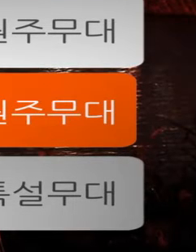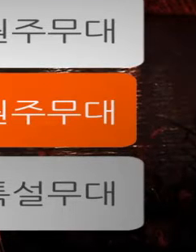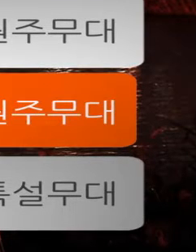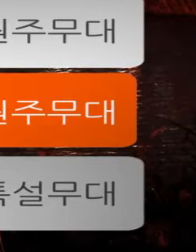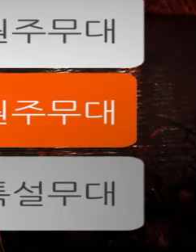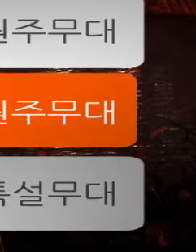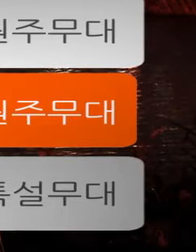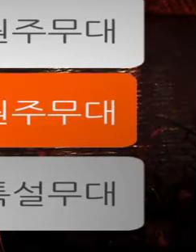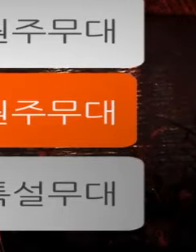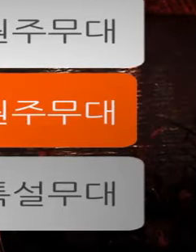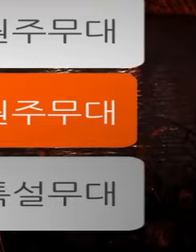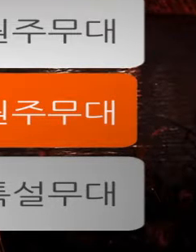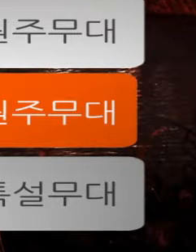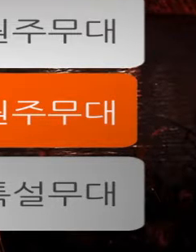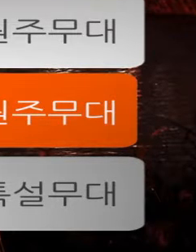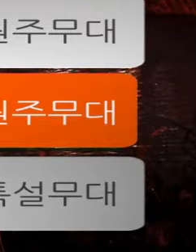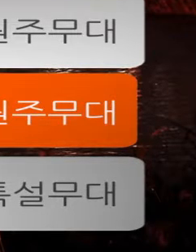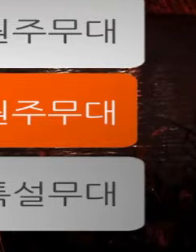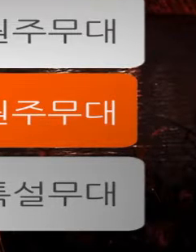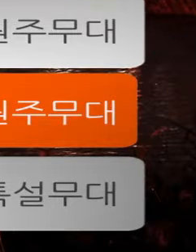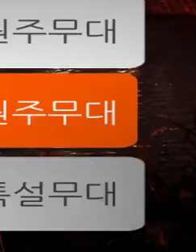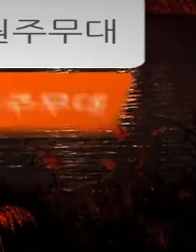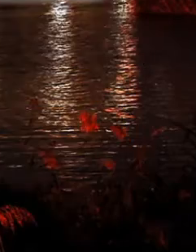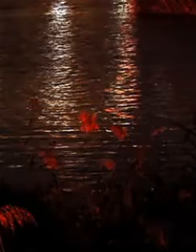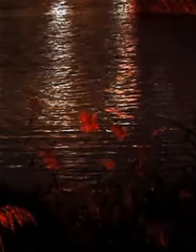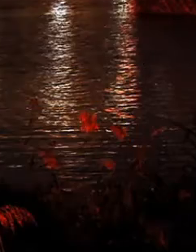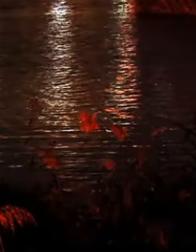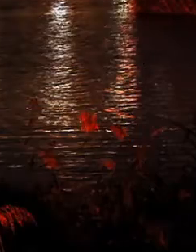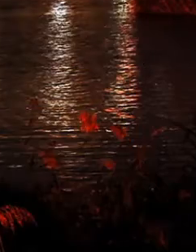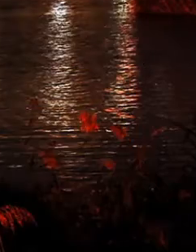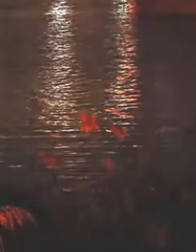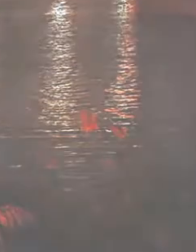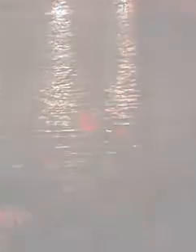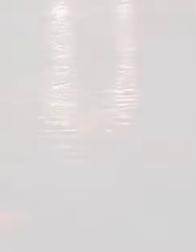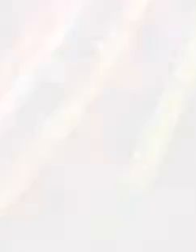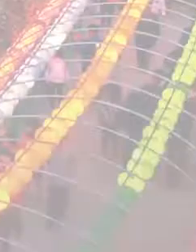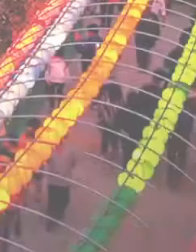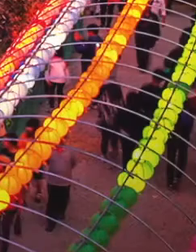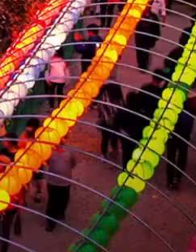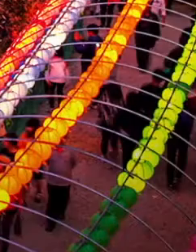8시에는 공주시민밴드 공연이 같은 장소에서 진행됩니다.